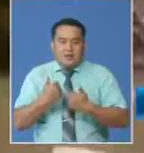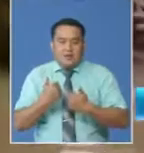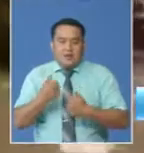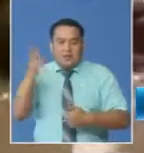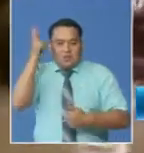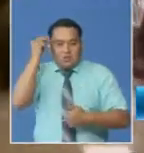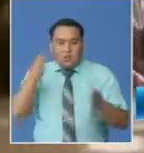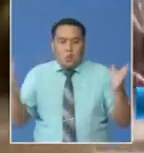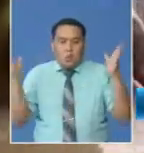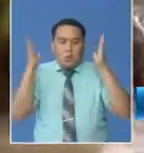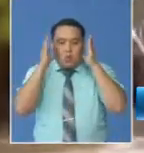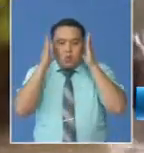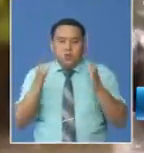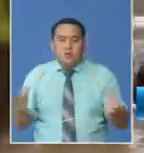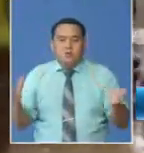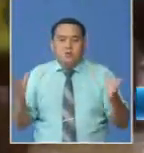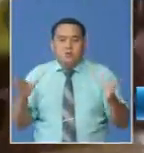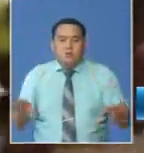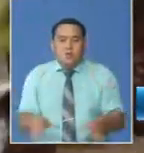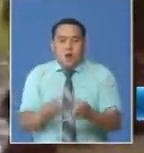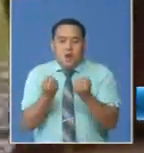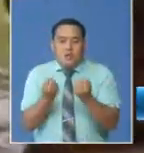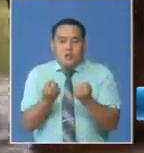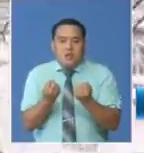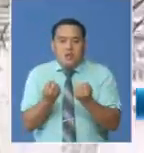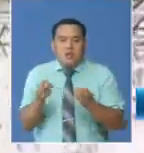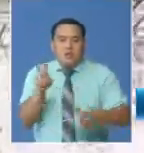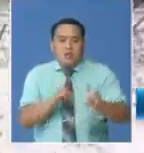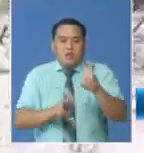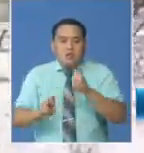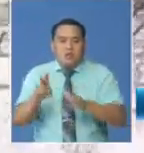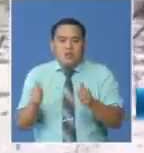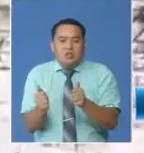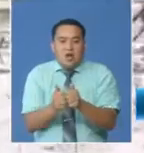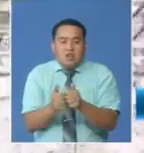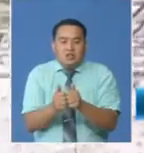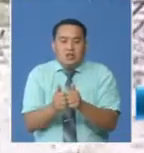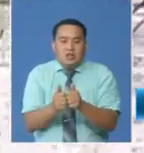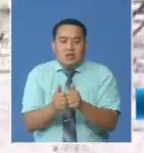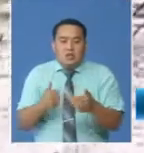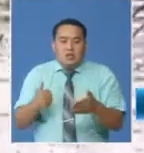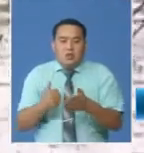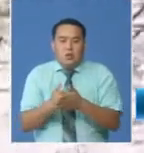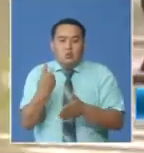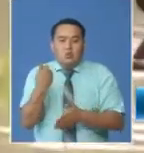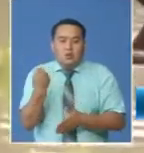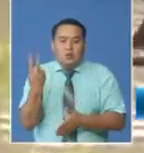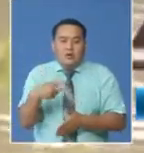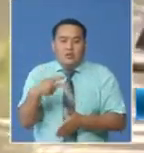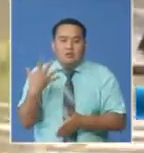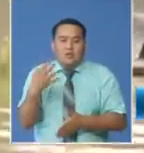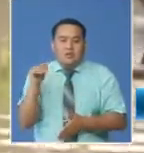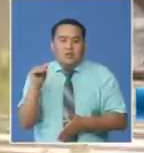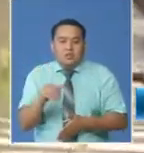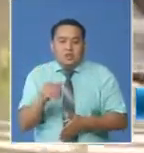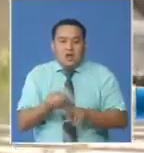Число мусульман Рохинджа, спасающихся от насилия в Мьянме и ищущих убежища в соседнем Бангладеше, достигло 125 тысяч.